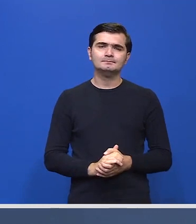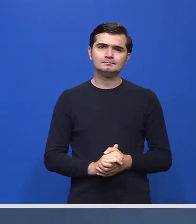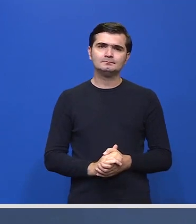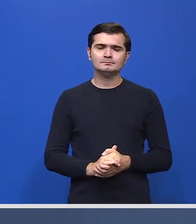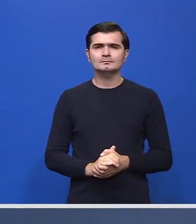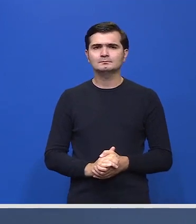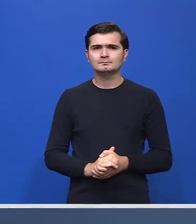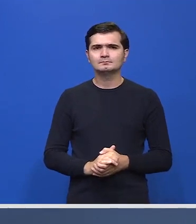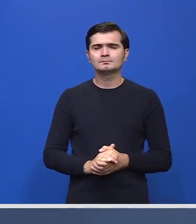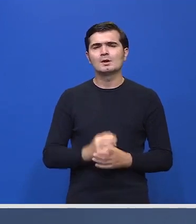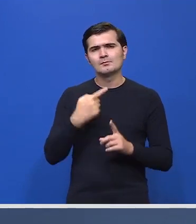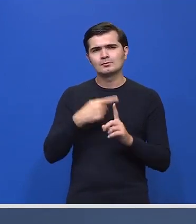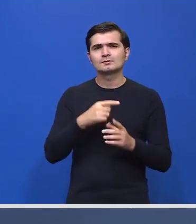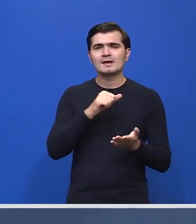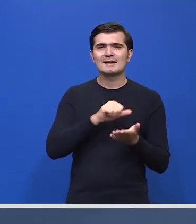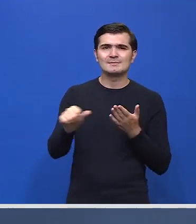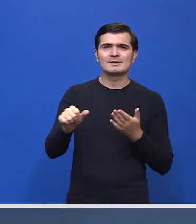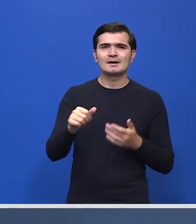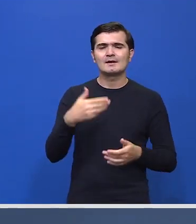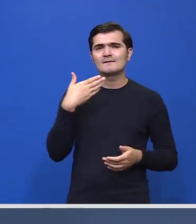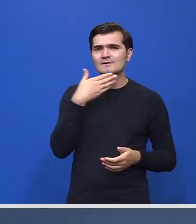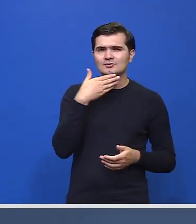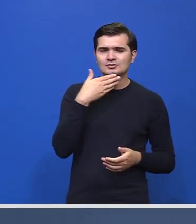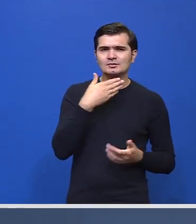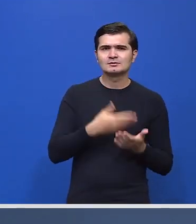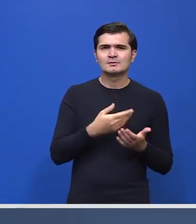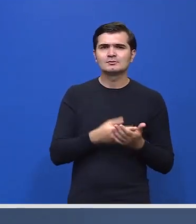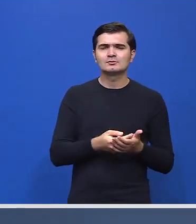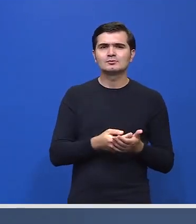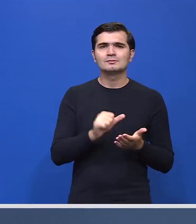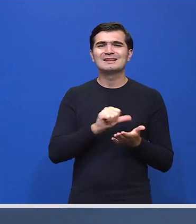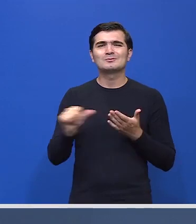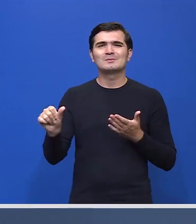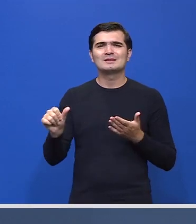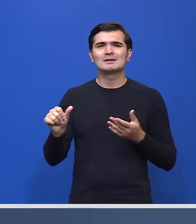o eliminare a facilităților privind deductibilitățile de la tranzacțiile imobiliare